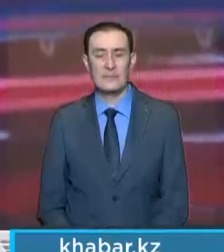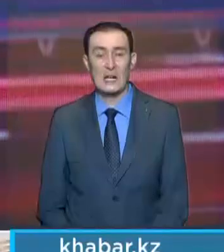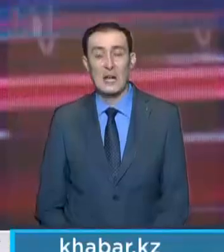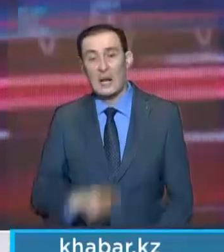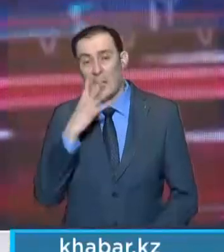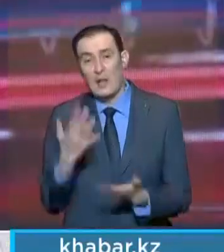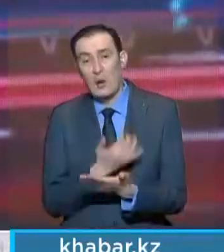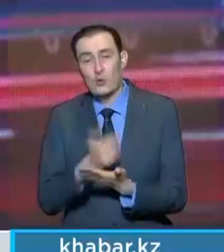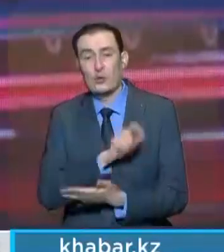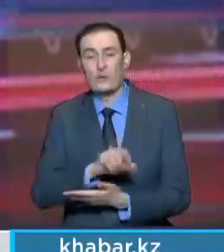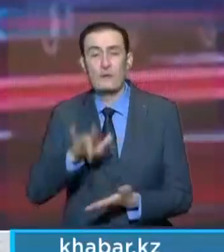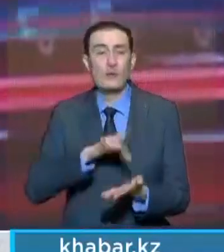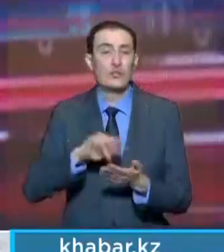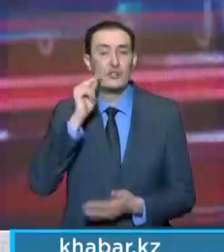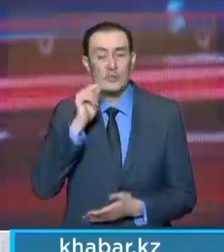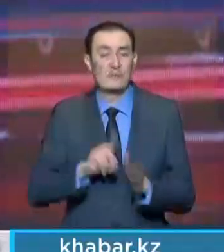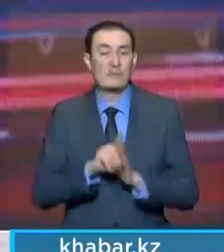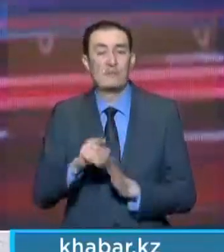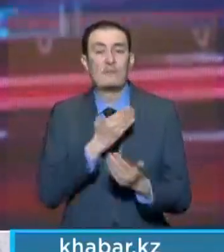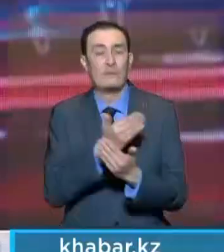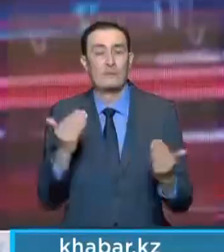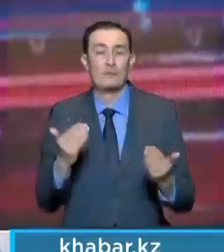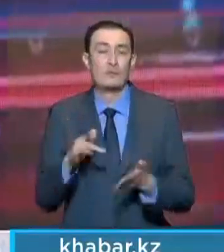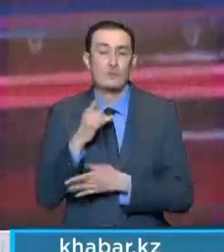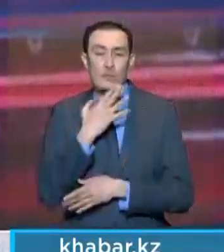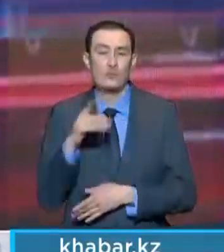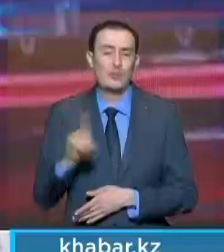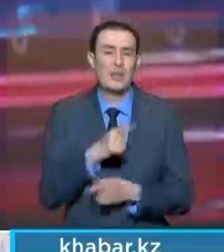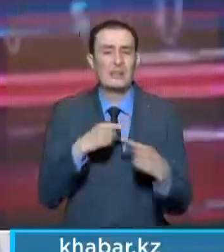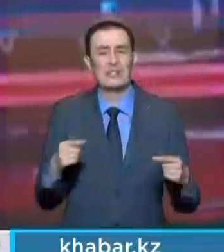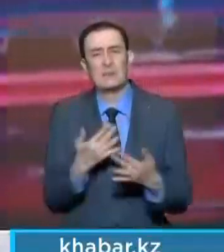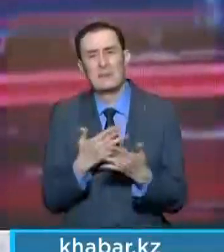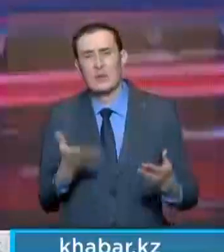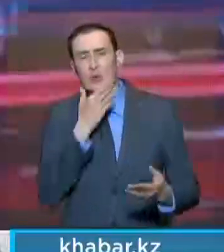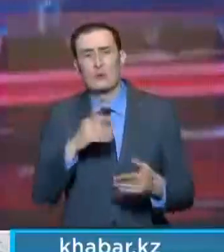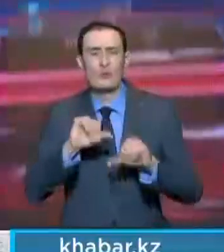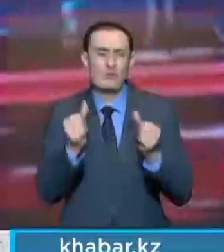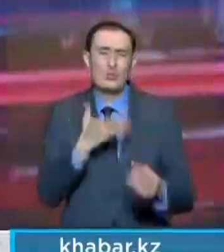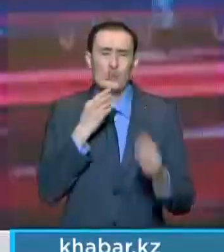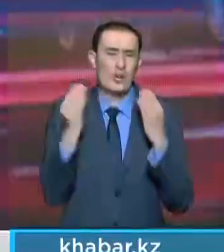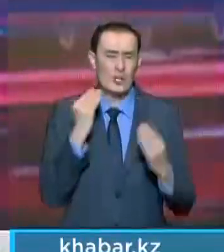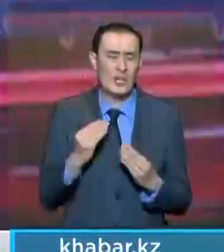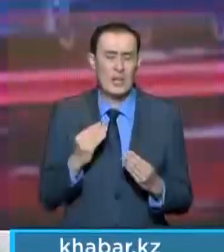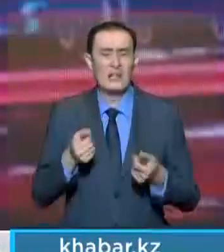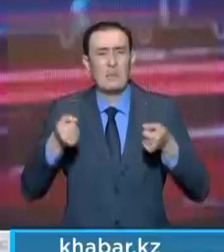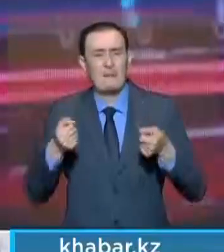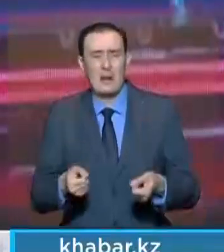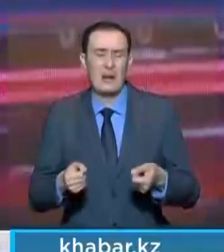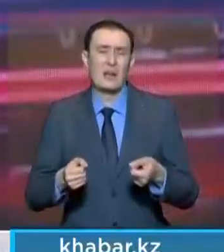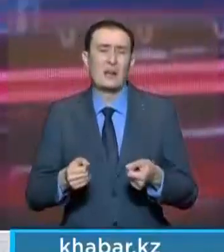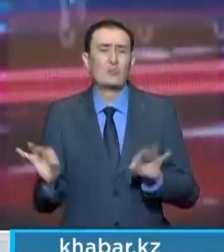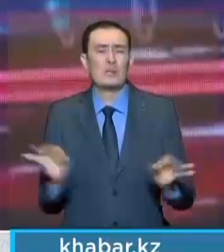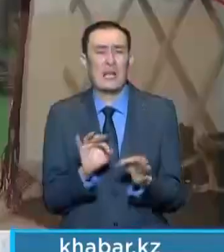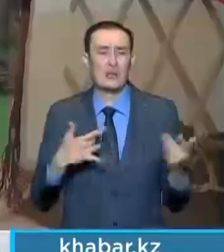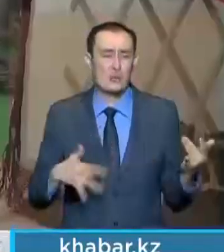А находки шимкенцев становятся экспонатами музеев. Люди несут самые разные предметы. Это кувшины, украшения, самовары, музыкальные